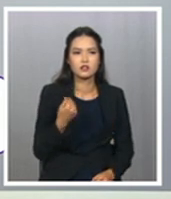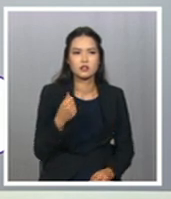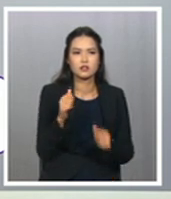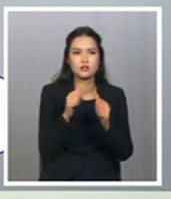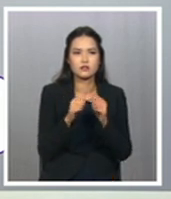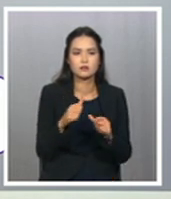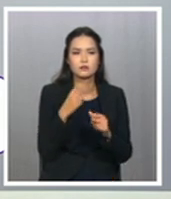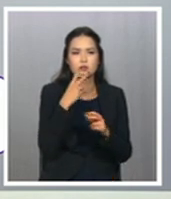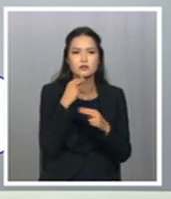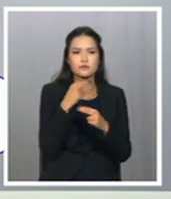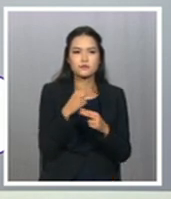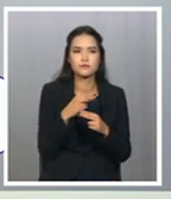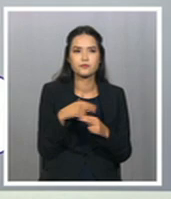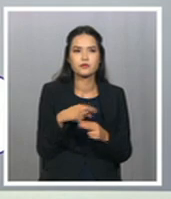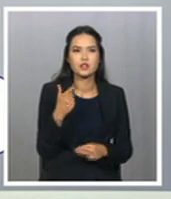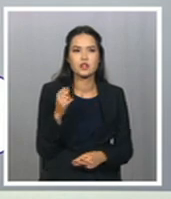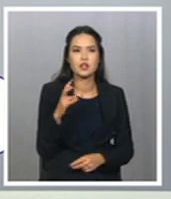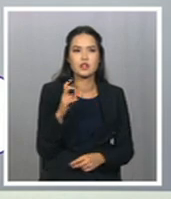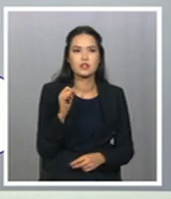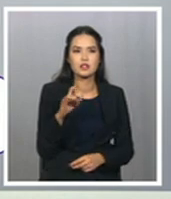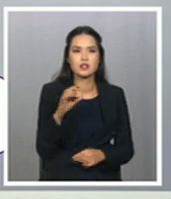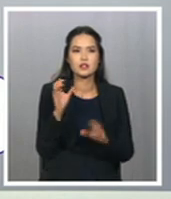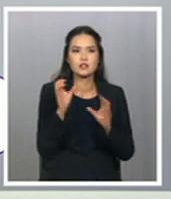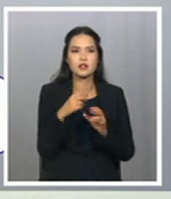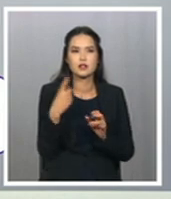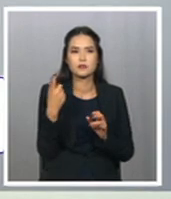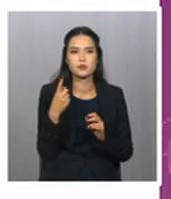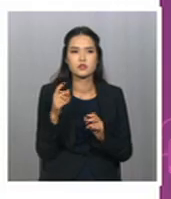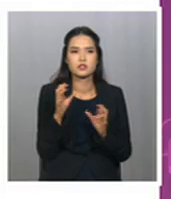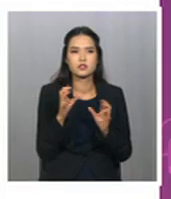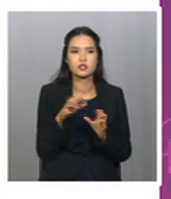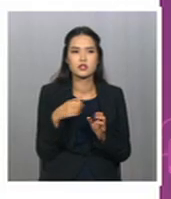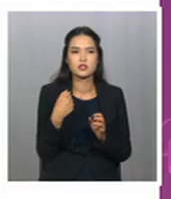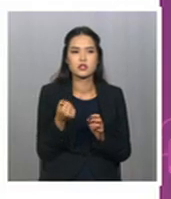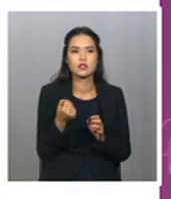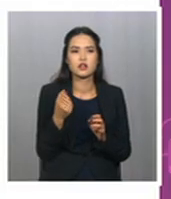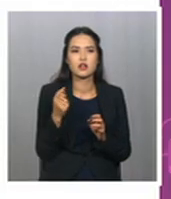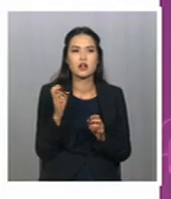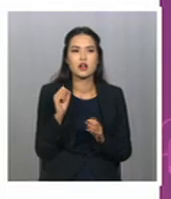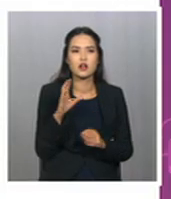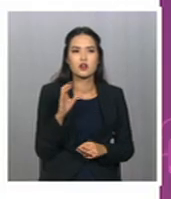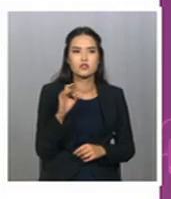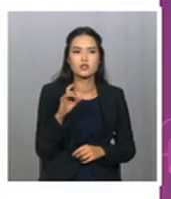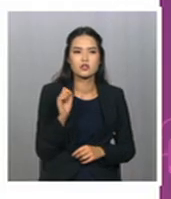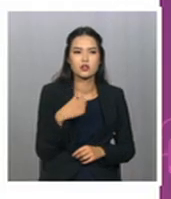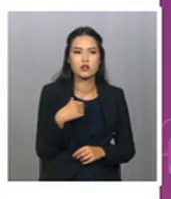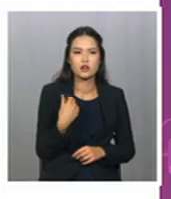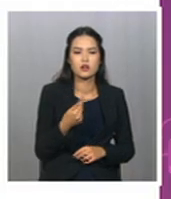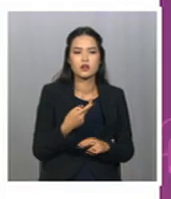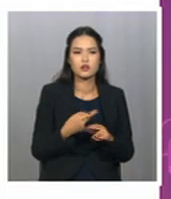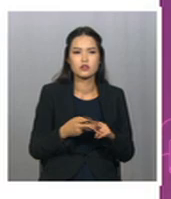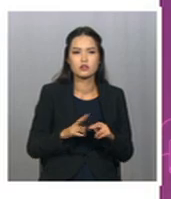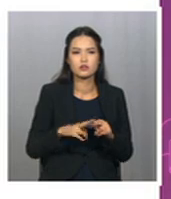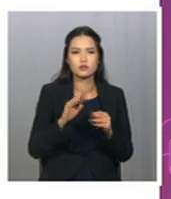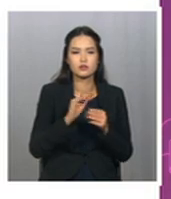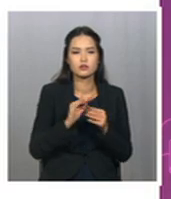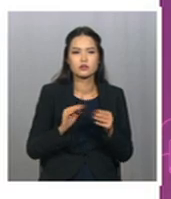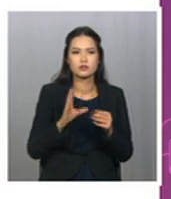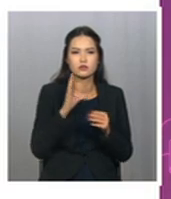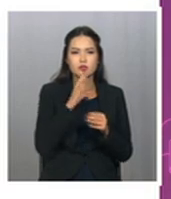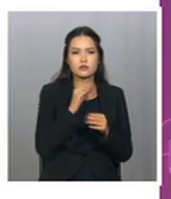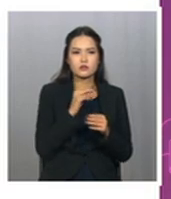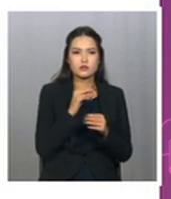Яғни, Менделдің заңы, бірінші заңы бір келкі болуы, ал екінші заңының ажырауы, оның барлығы да осы аллельді гендерге